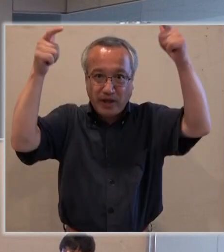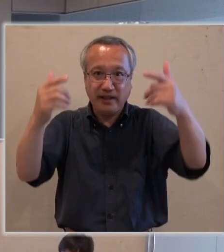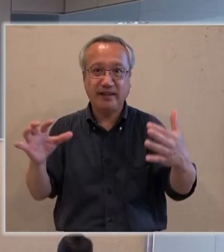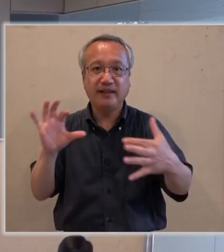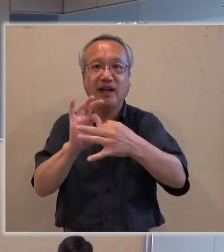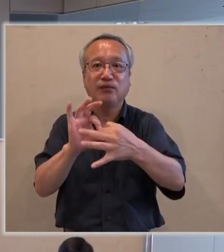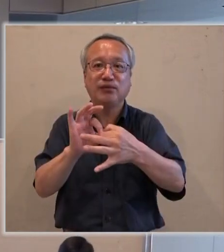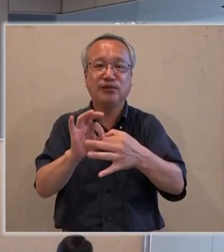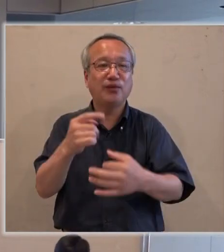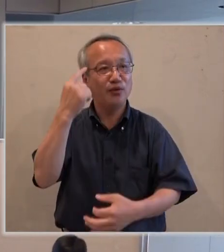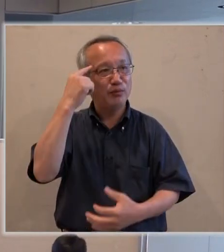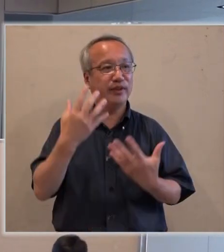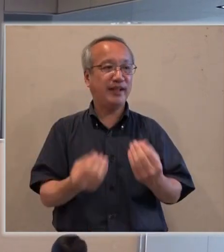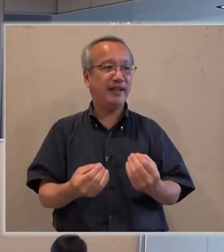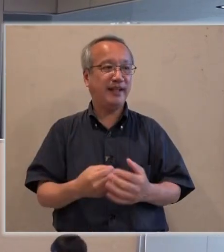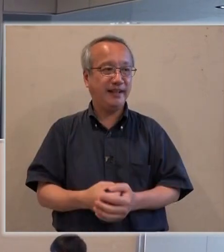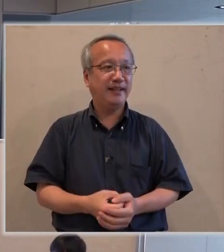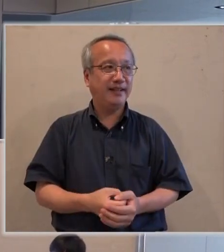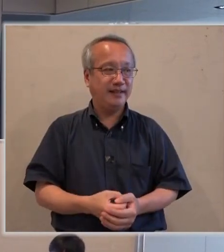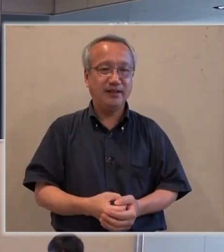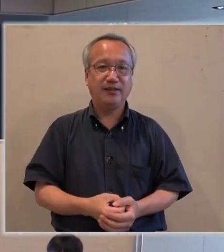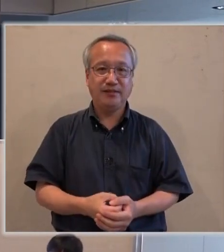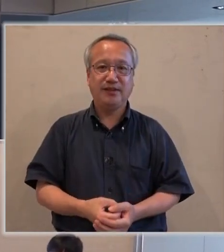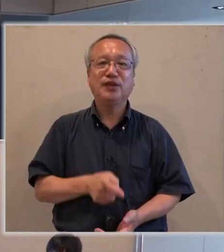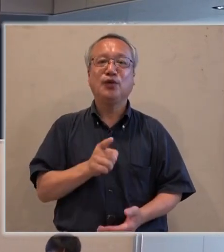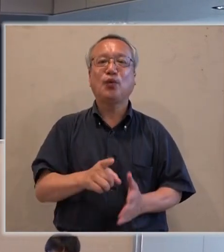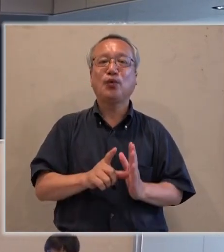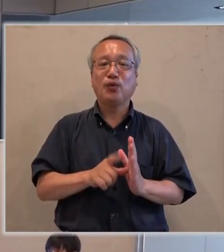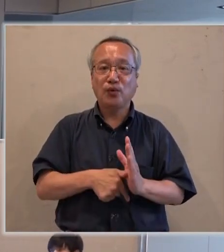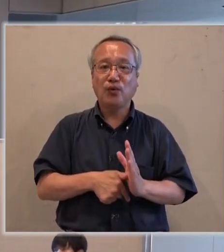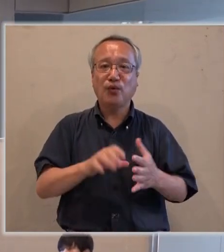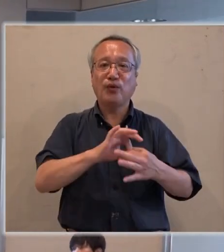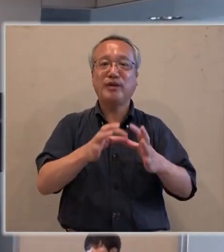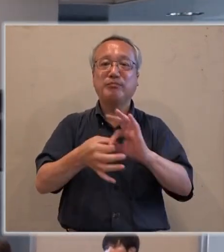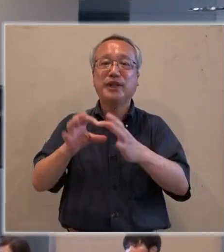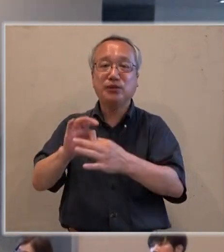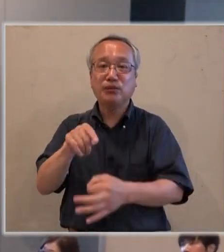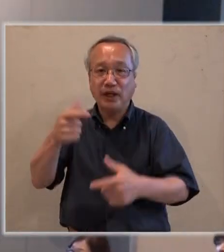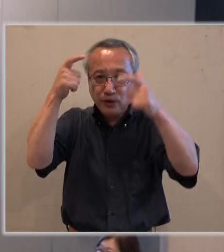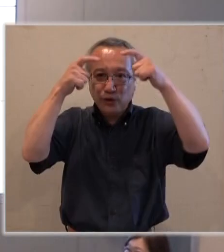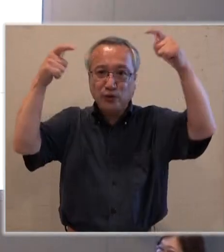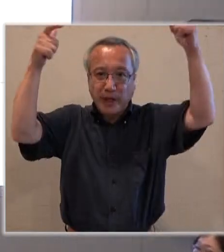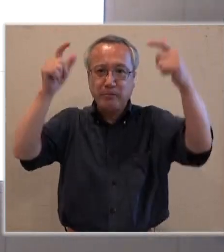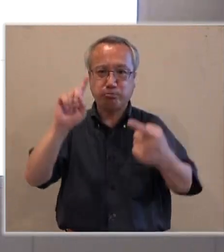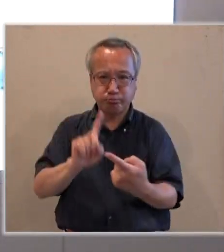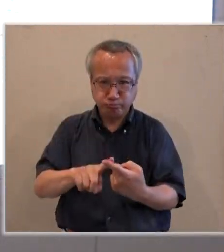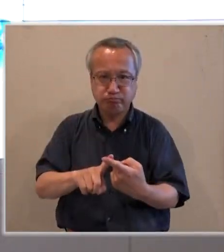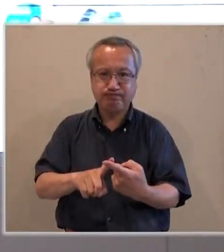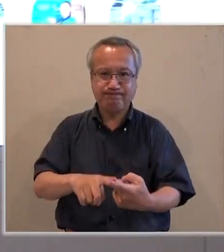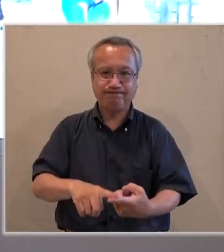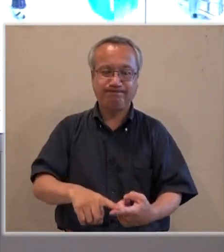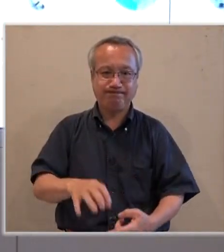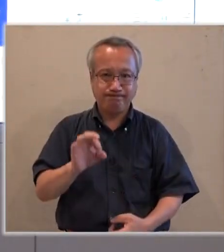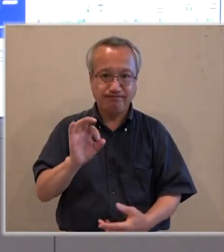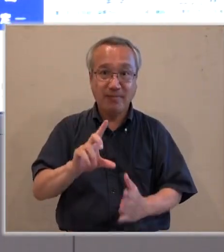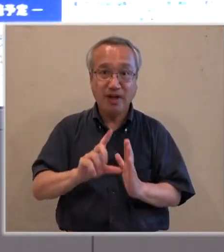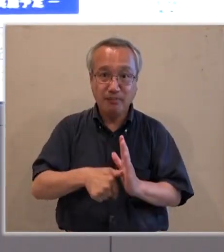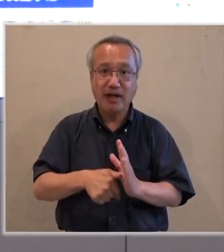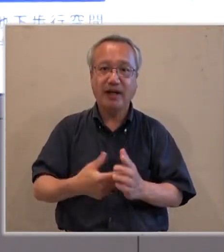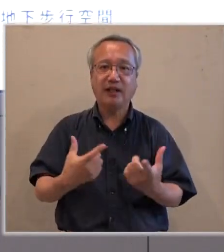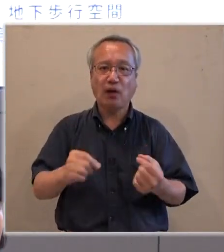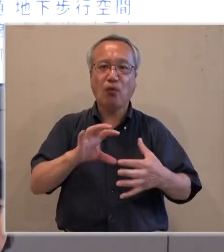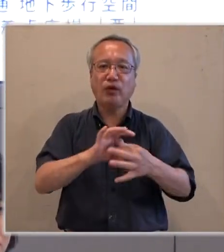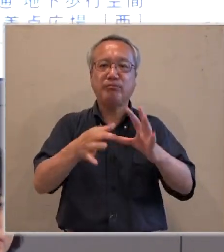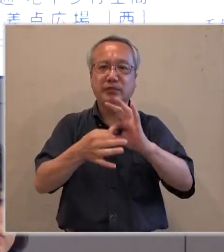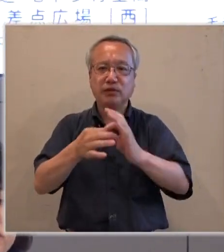かなって聞いて思ったんですけど。 そうだと思います、 うん、だからそうするとじゃあオリンピックが夢たるには、やはりオリンピックというものがちゃんとある